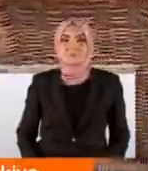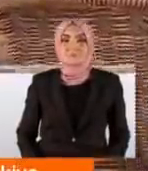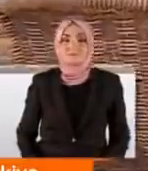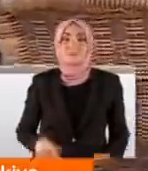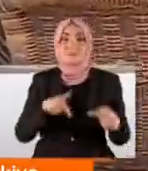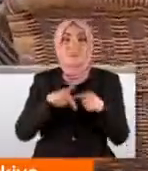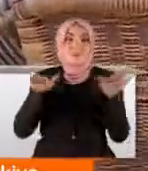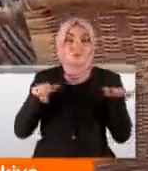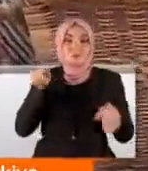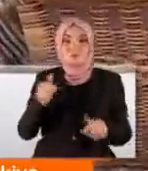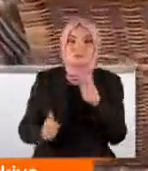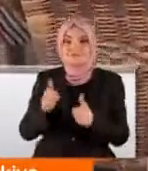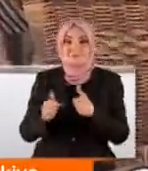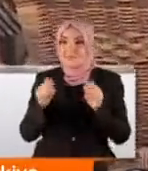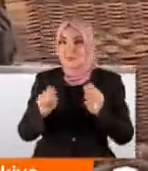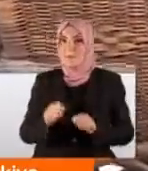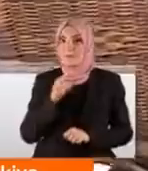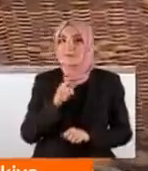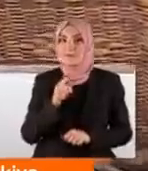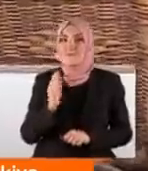Flamingoları yarışa soktunuz. En çok kim besledi?